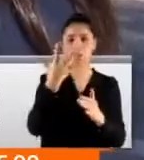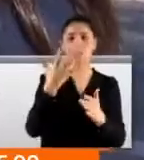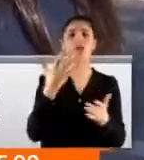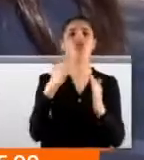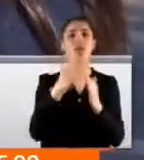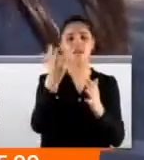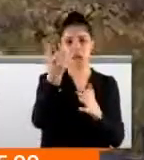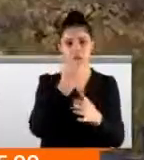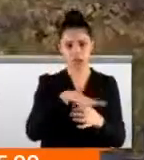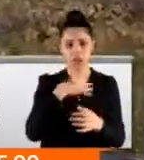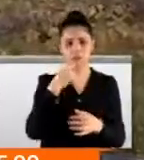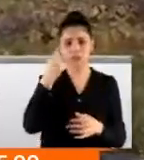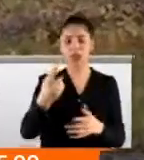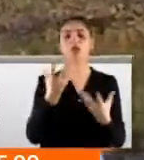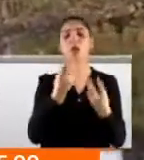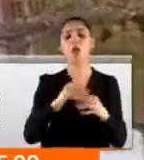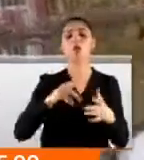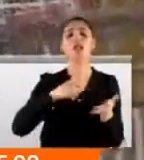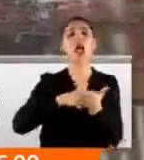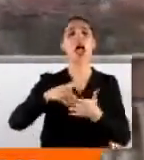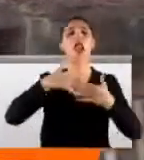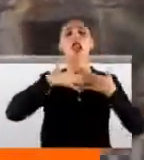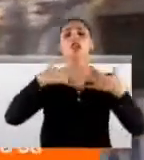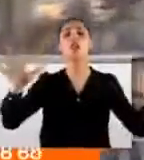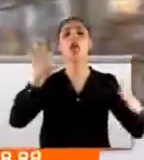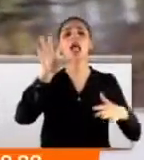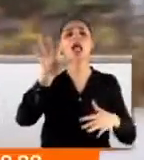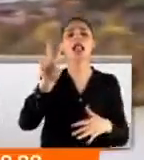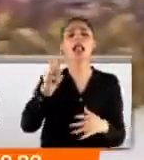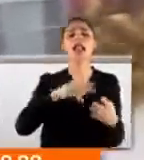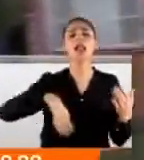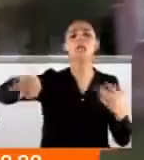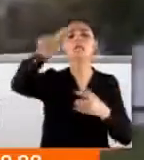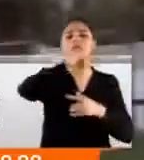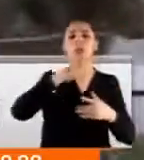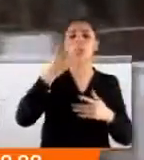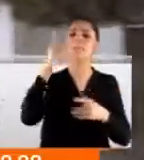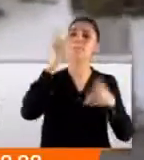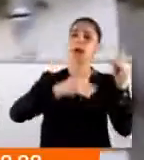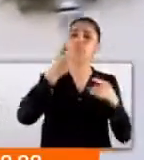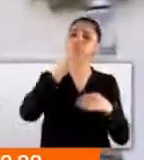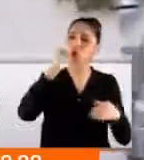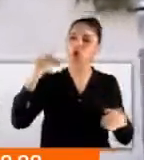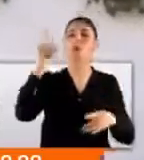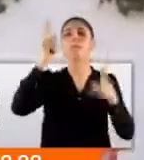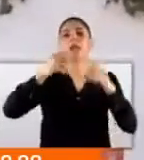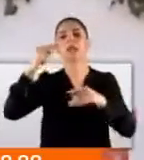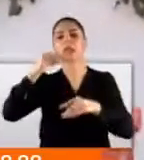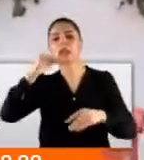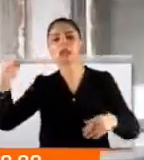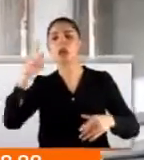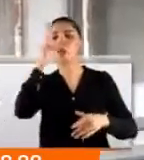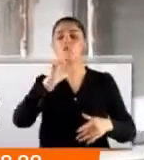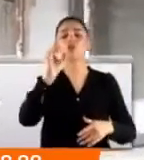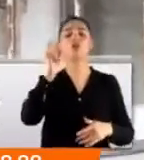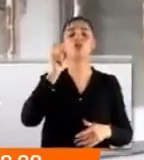istiyorum derse bu da olmaz. Arazi çok büyük, tam 52 dönüm. Bazı binalar 4 katlı, bazısı da 2. 309 aile